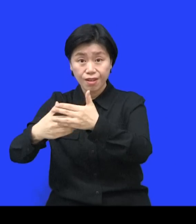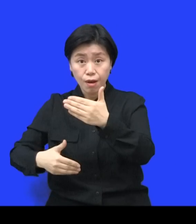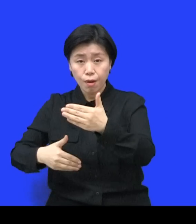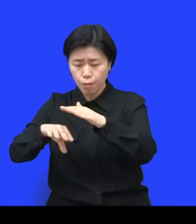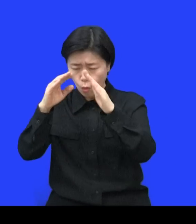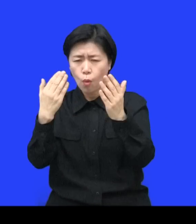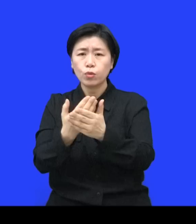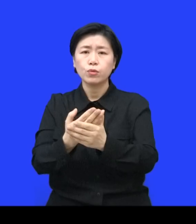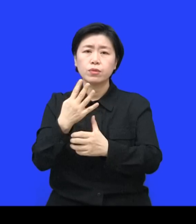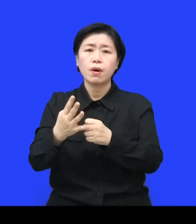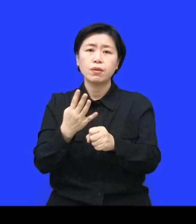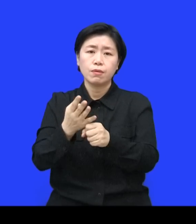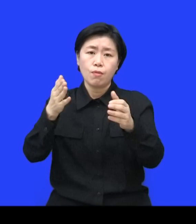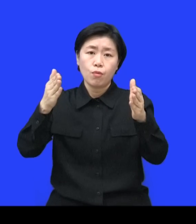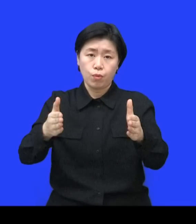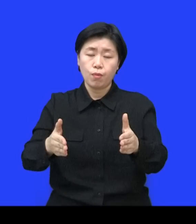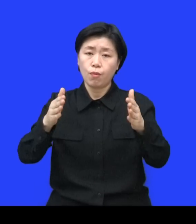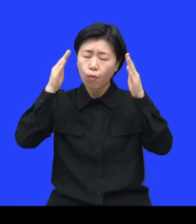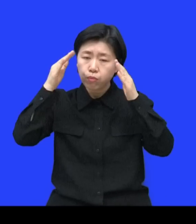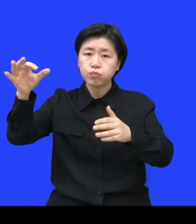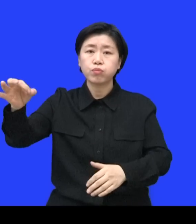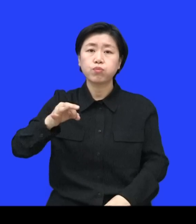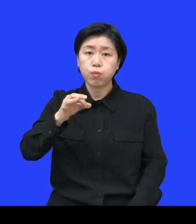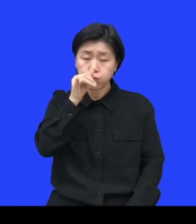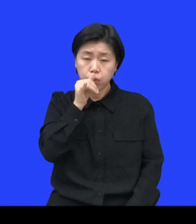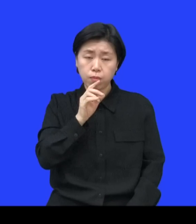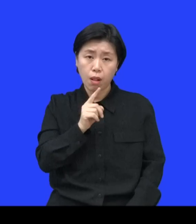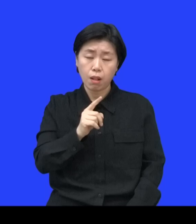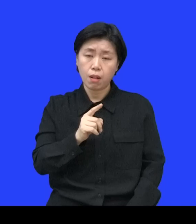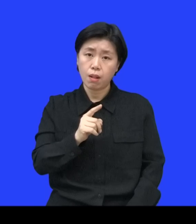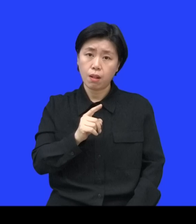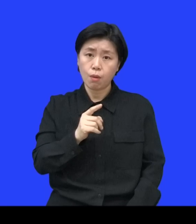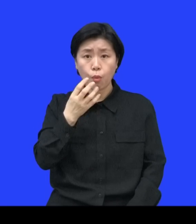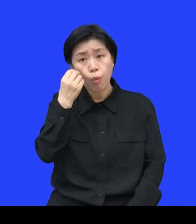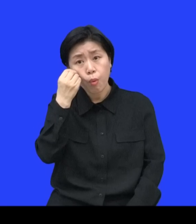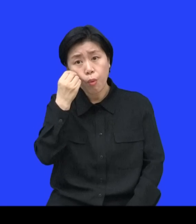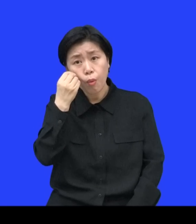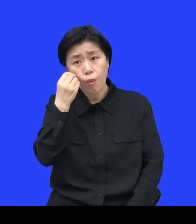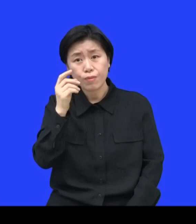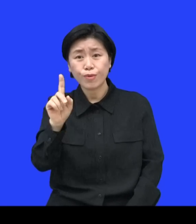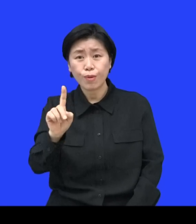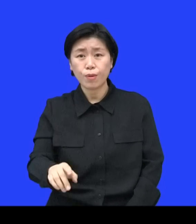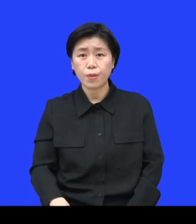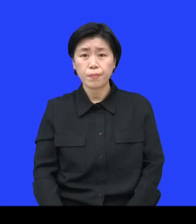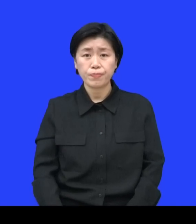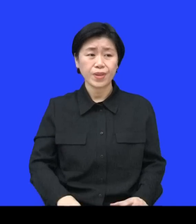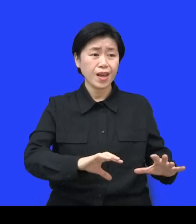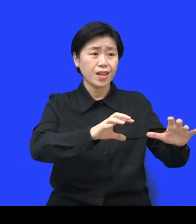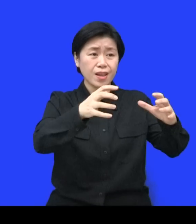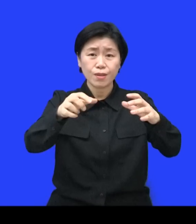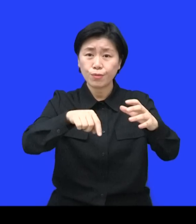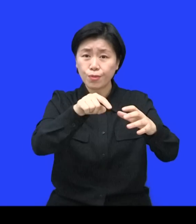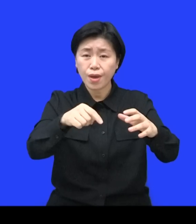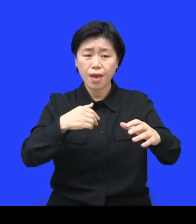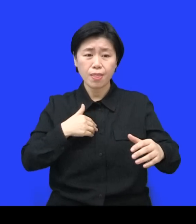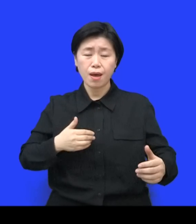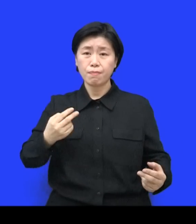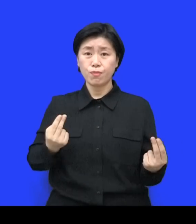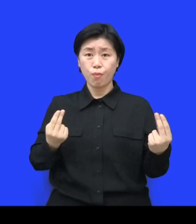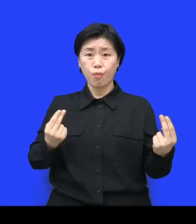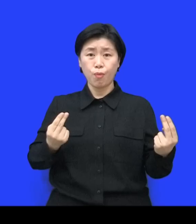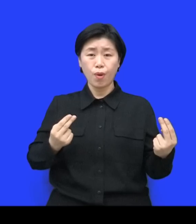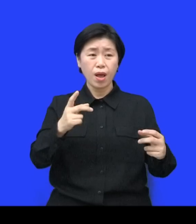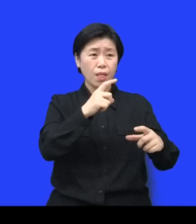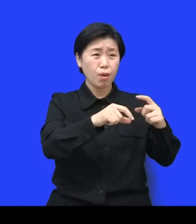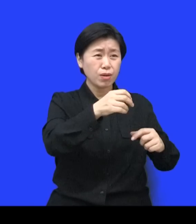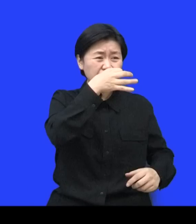그 성적이랑 뭐 형편이랑 이렇게 해서. 근데 세상에 가난한 사람이 한둘이겠냐고. 그렇죠, 그렇죠. 그죠. 저보다 훨씬